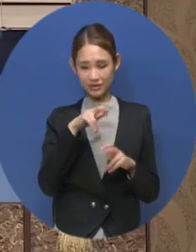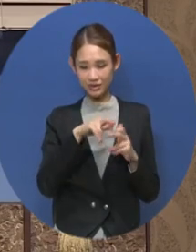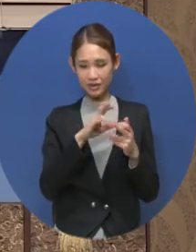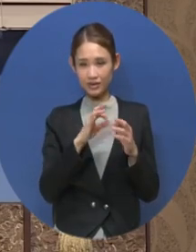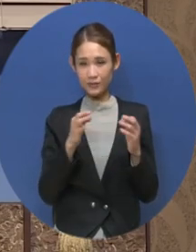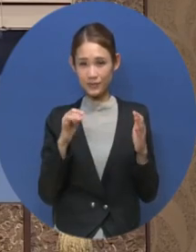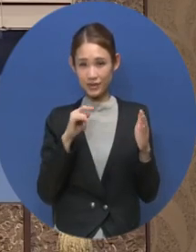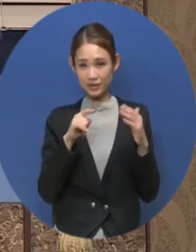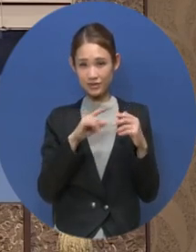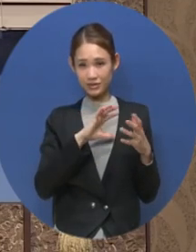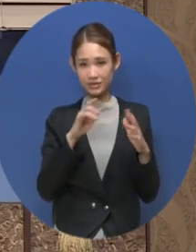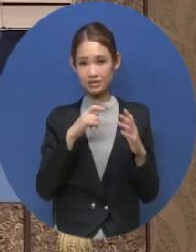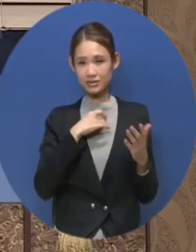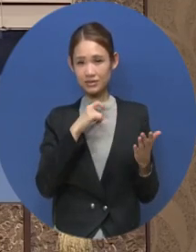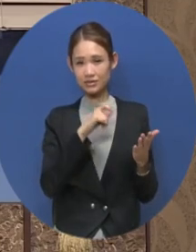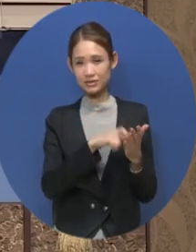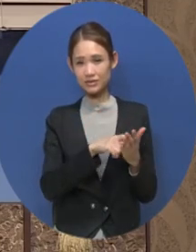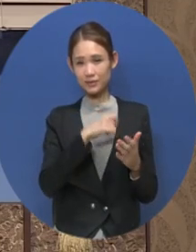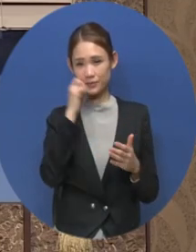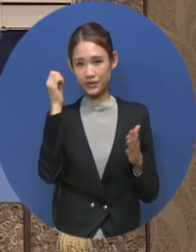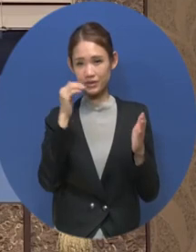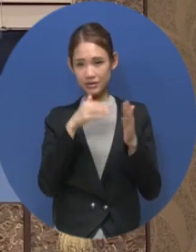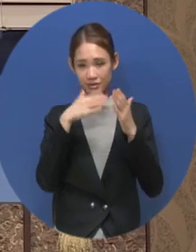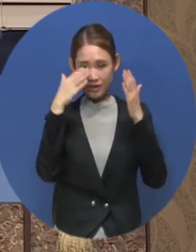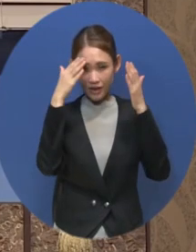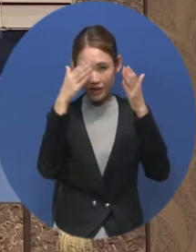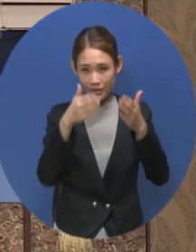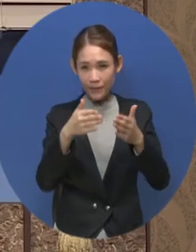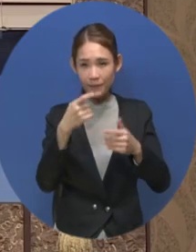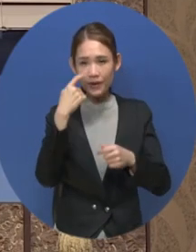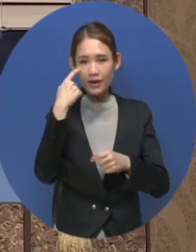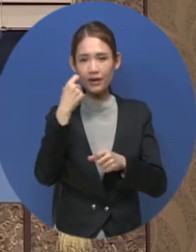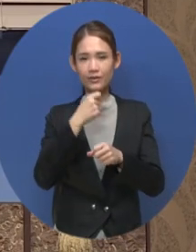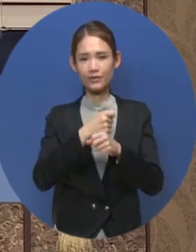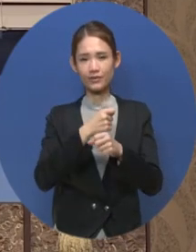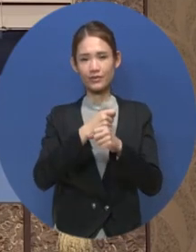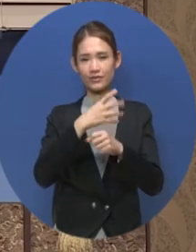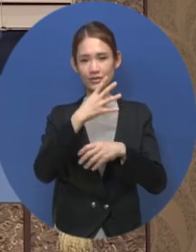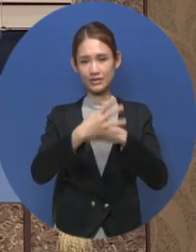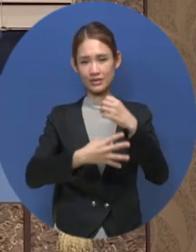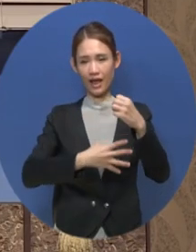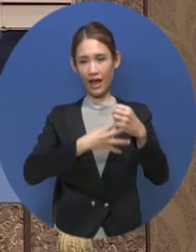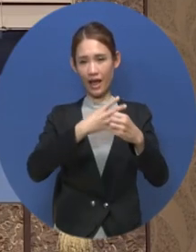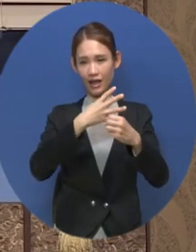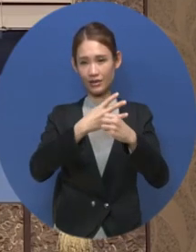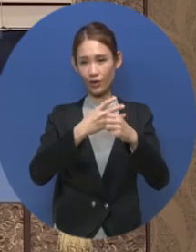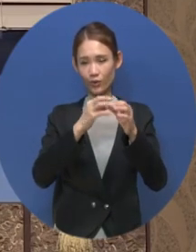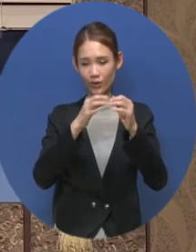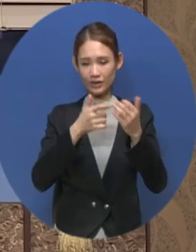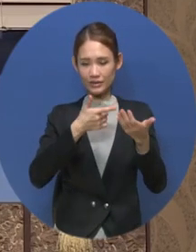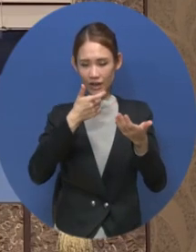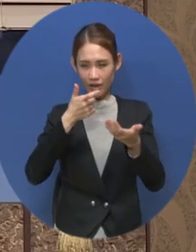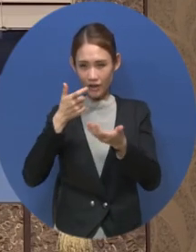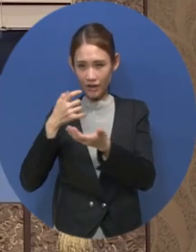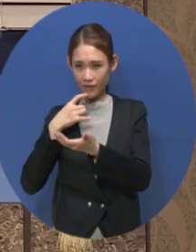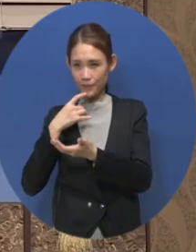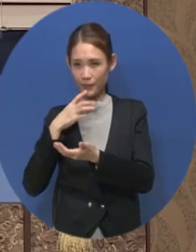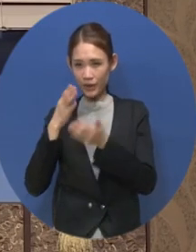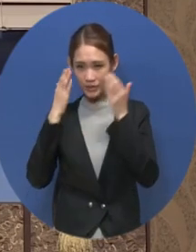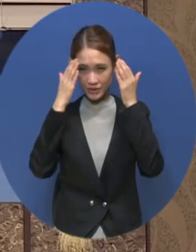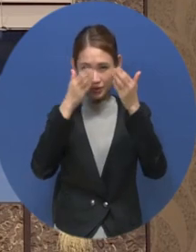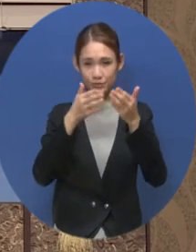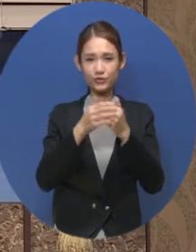내 세계 기록을 세우고 메달을 딸 때까지 한번 집중해 보겠다. 그래서 사실은 4년간 사격만 했습니다. 정말 대단하시네요.